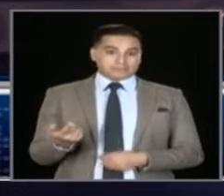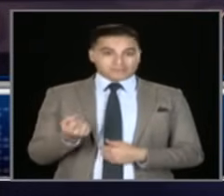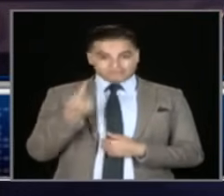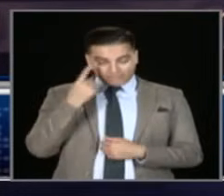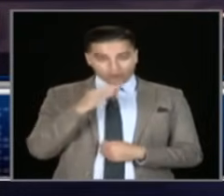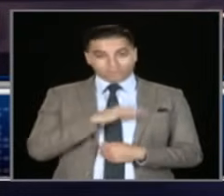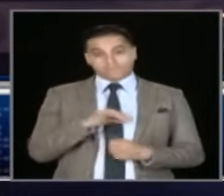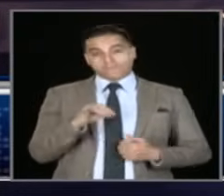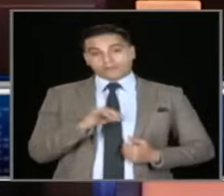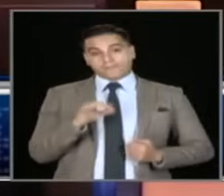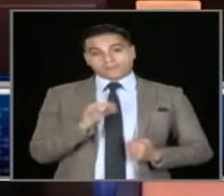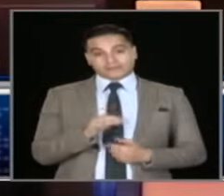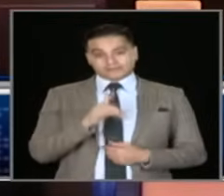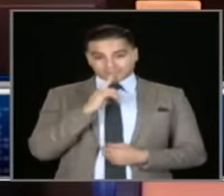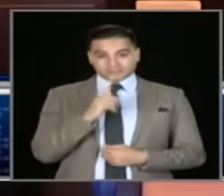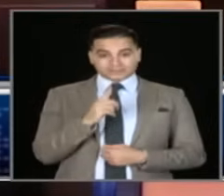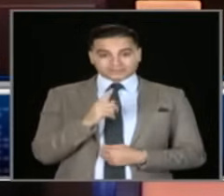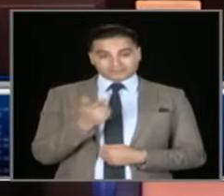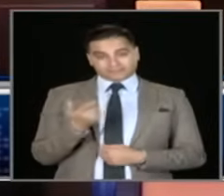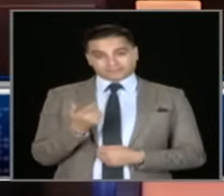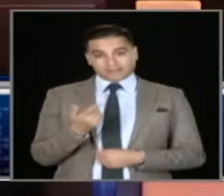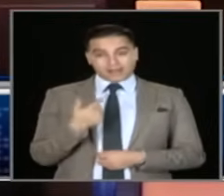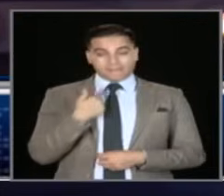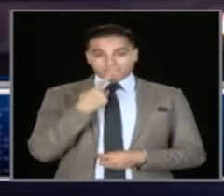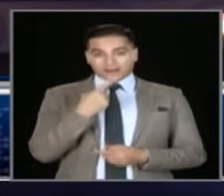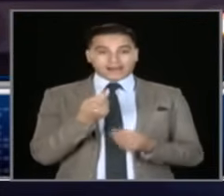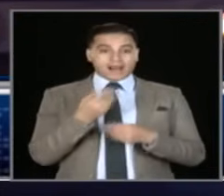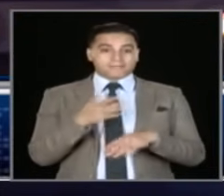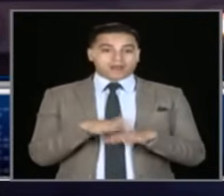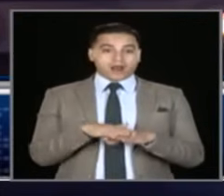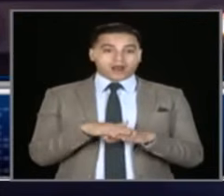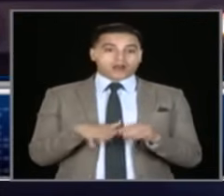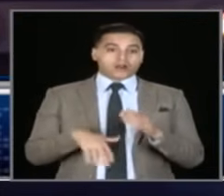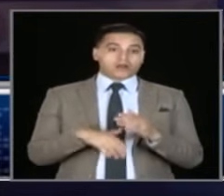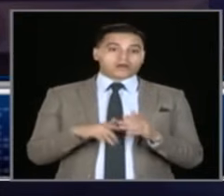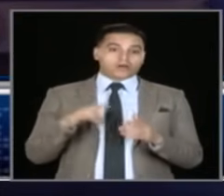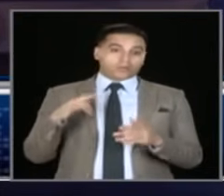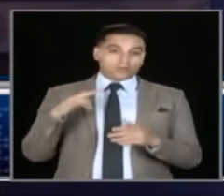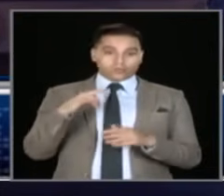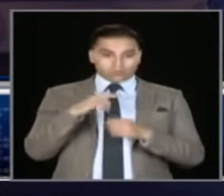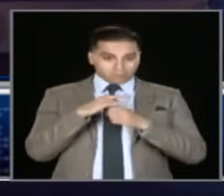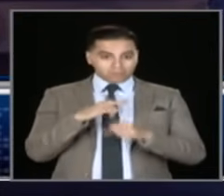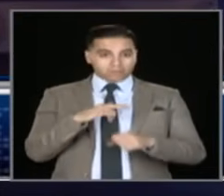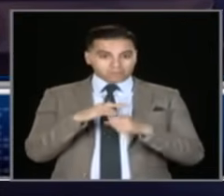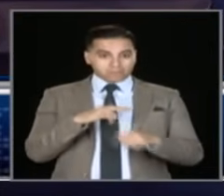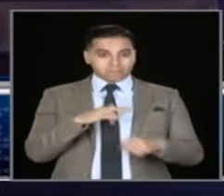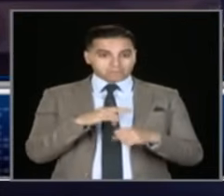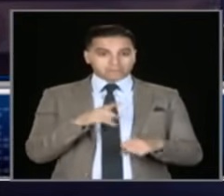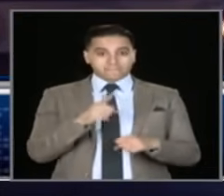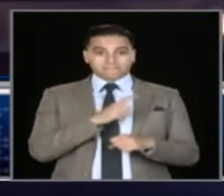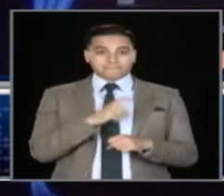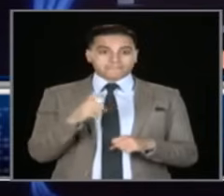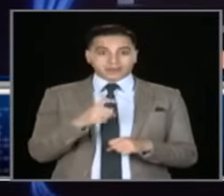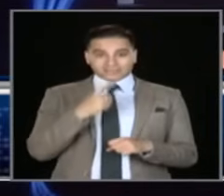معلومة مهمة يعني برضو لما بنتكلم في انتصار جوي بالمنظر ده 100